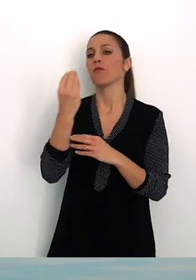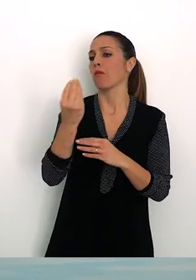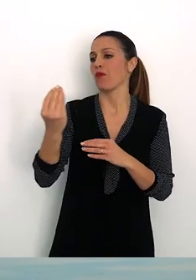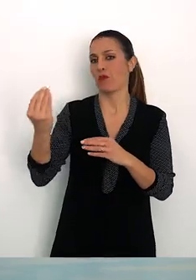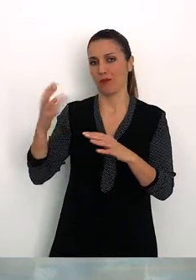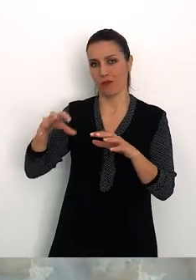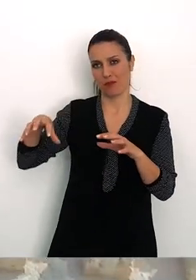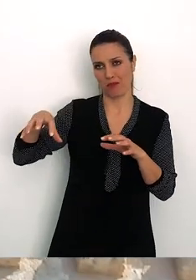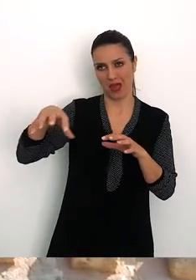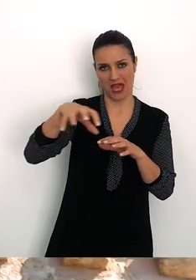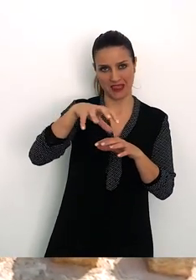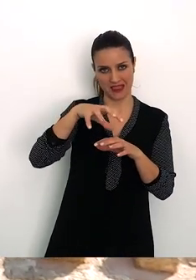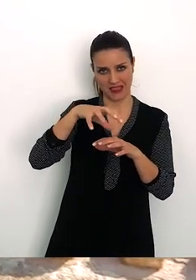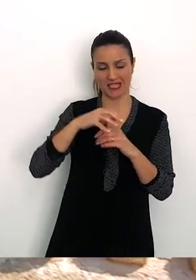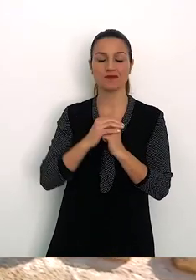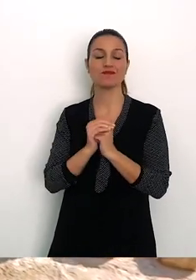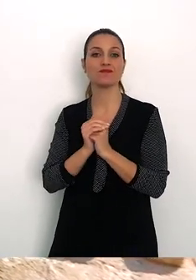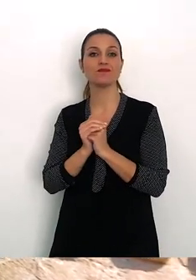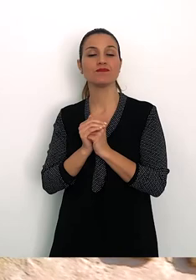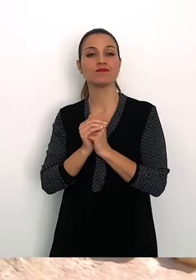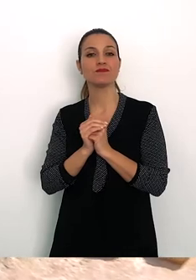manufatti presenti in loco.